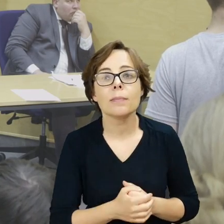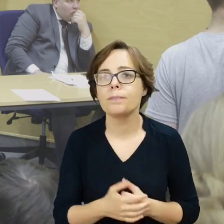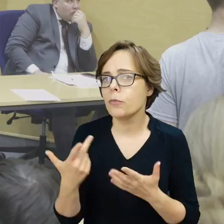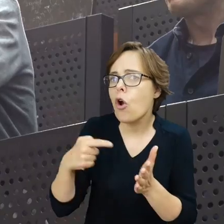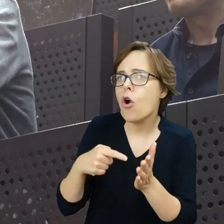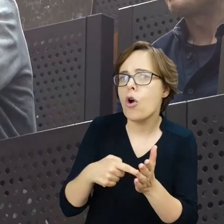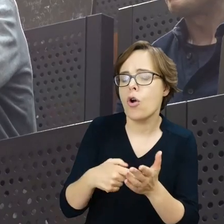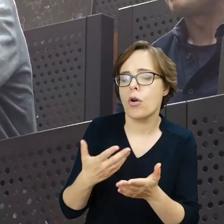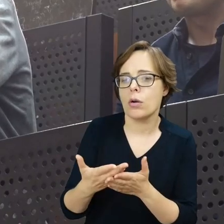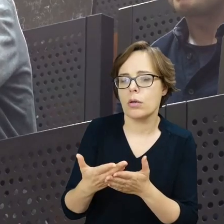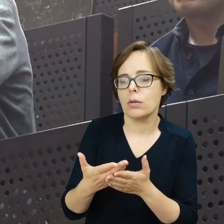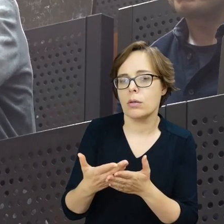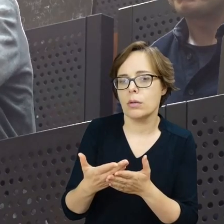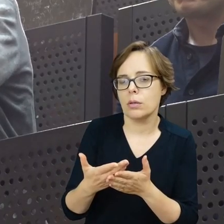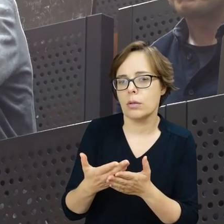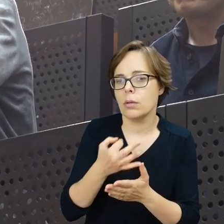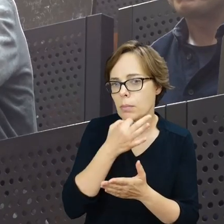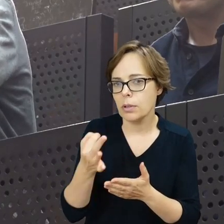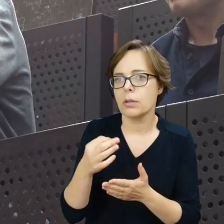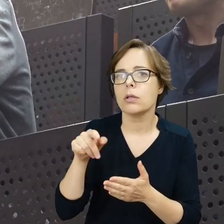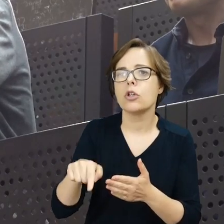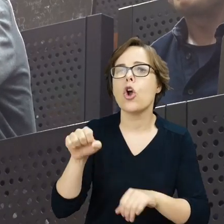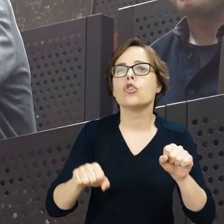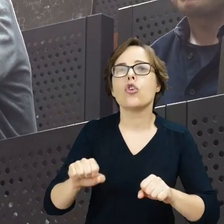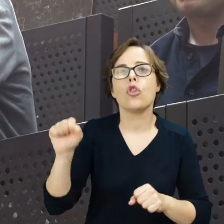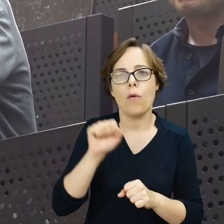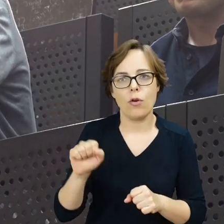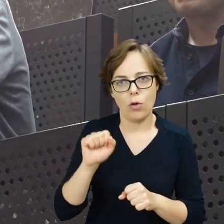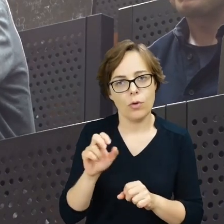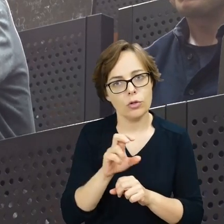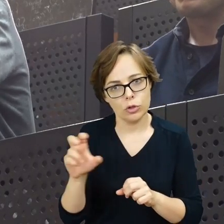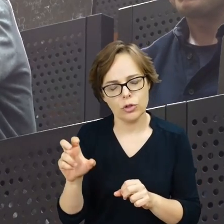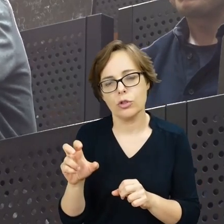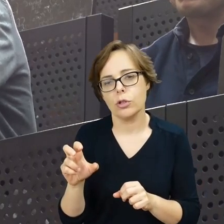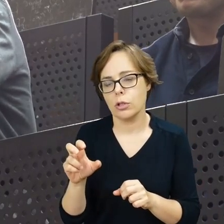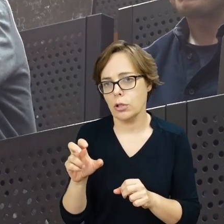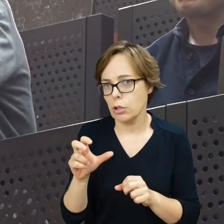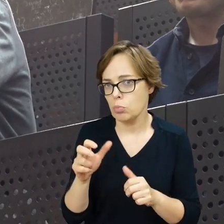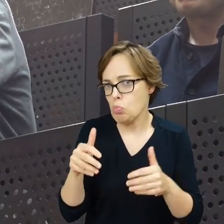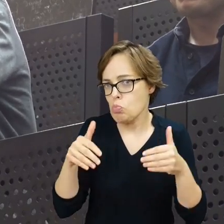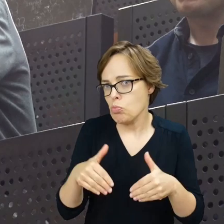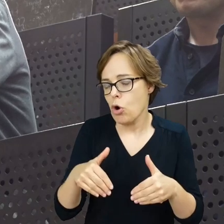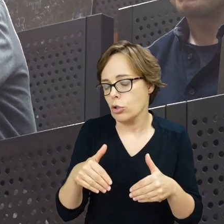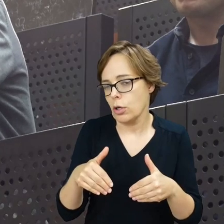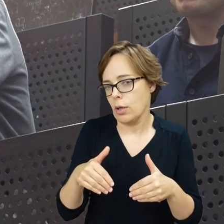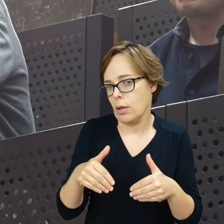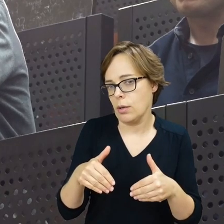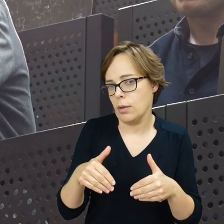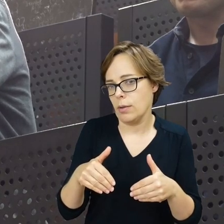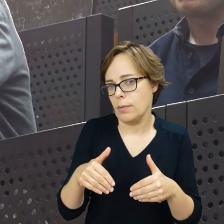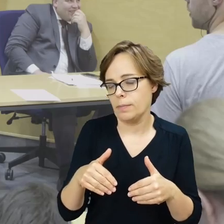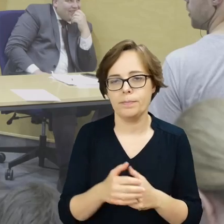pytanie, czy właśnie może sąd wrocławski powinien, z uwagi na to miejsce, powinien być może takim... No